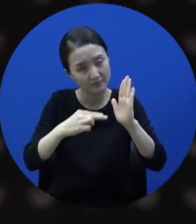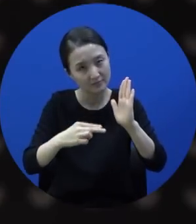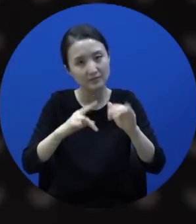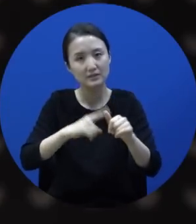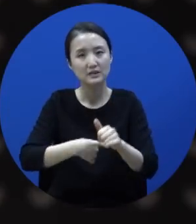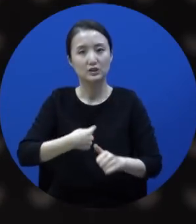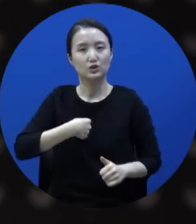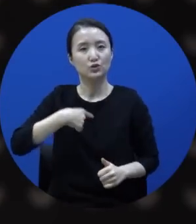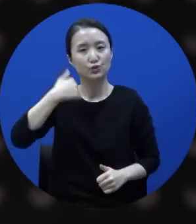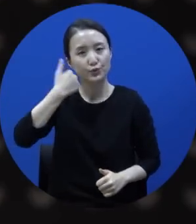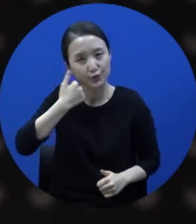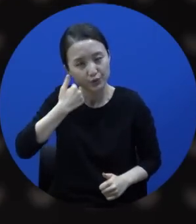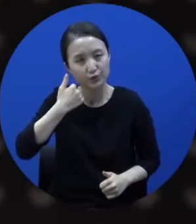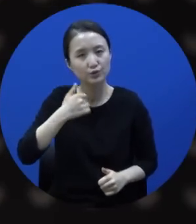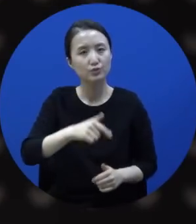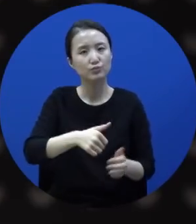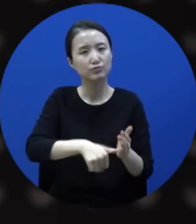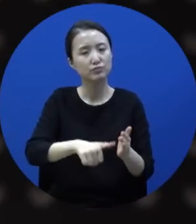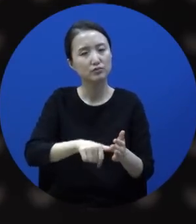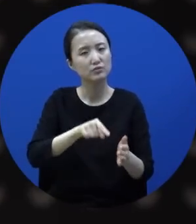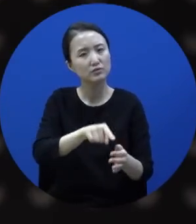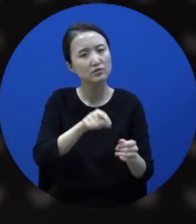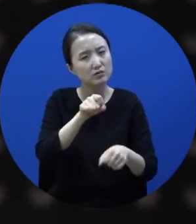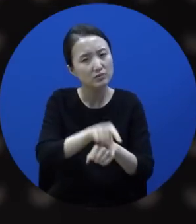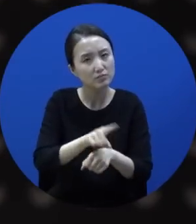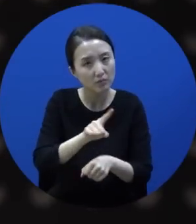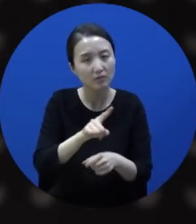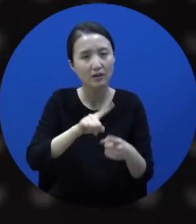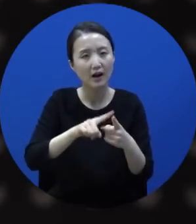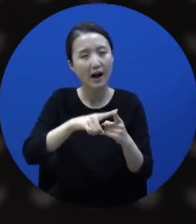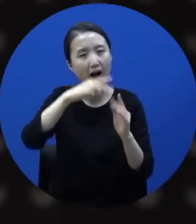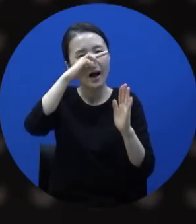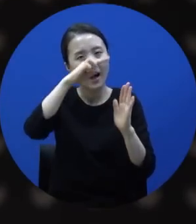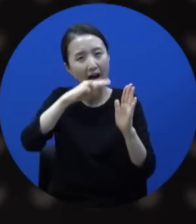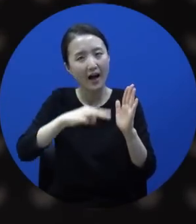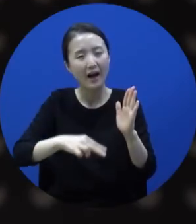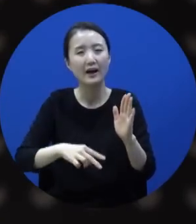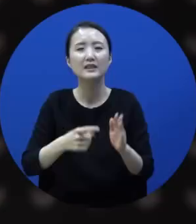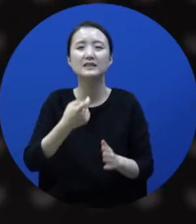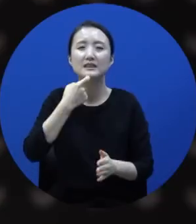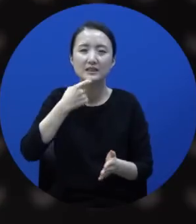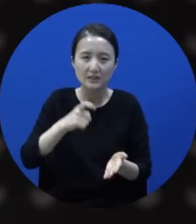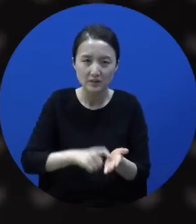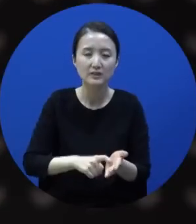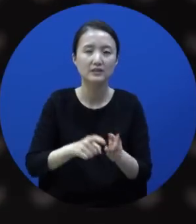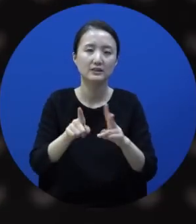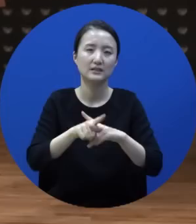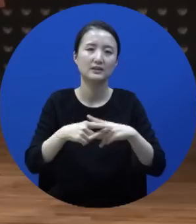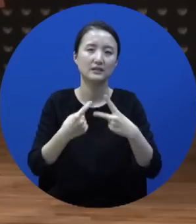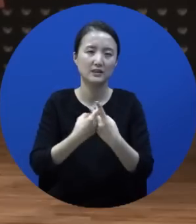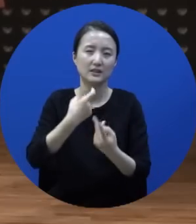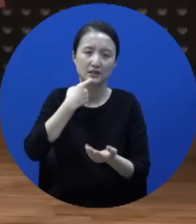그게 미디어 시대에 정말 필요한 부분이다라고 말씀드리고